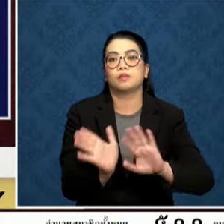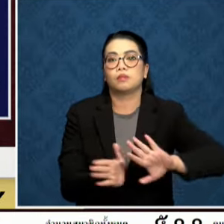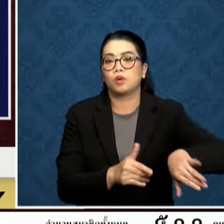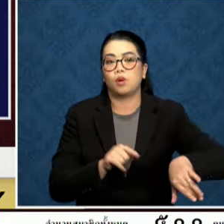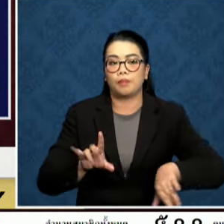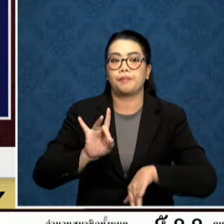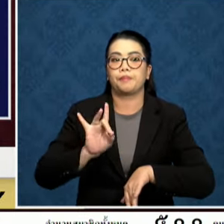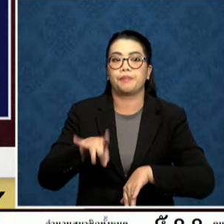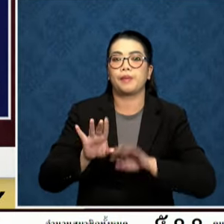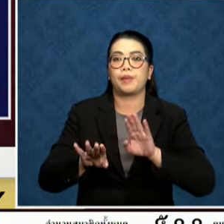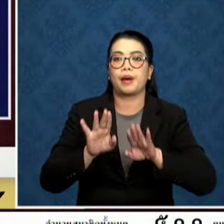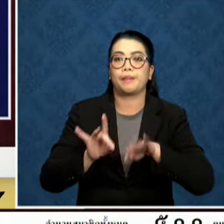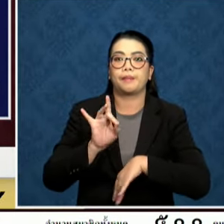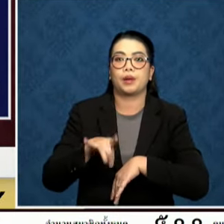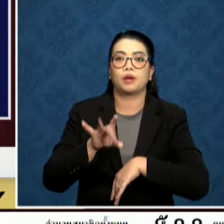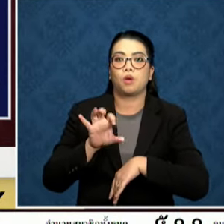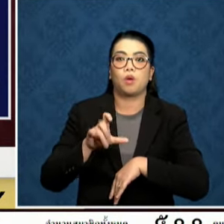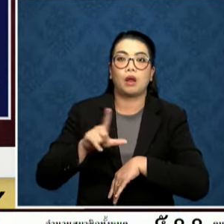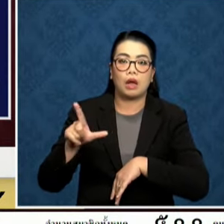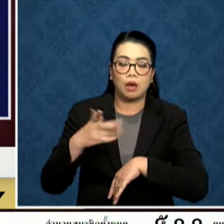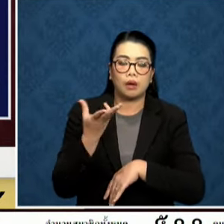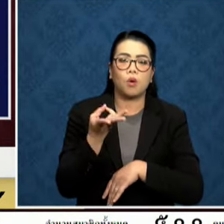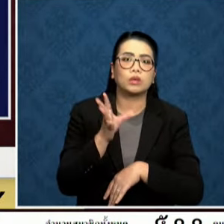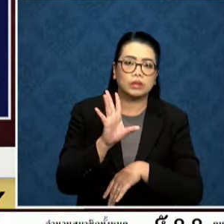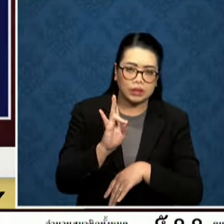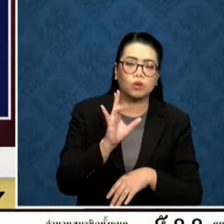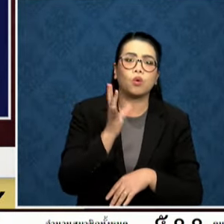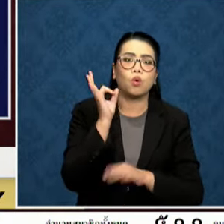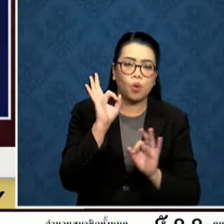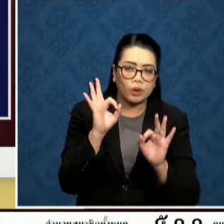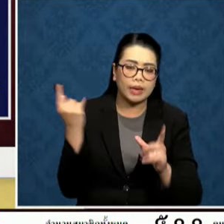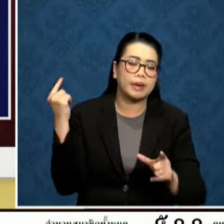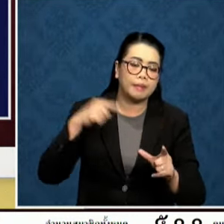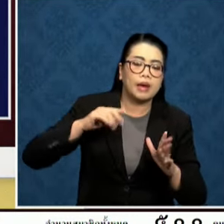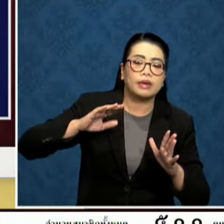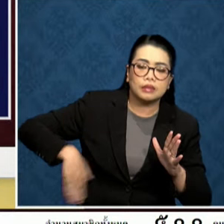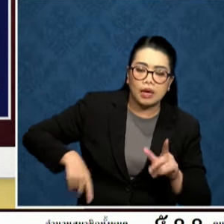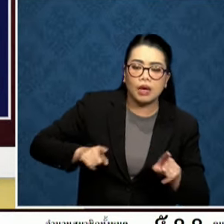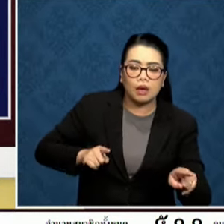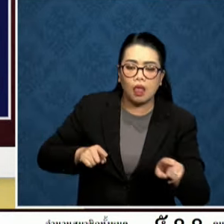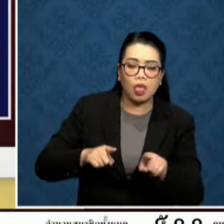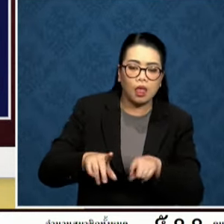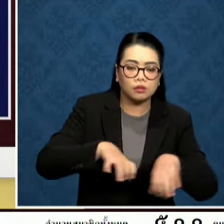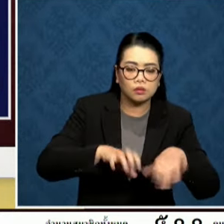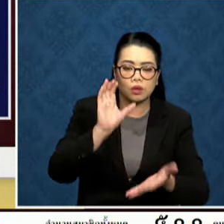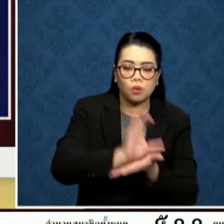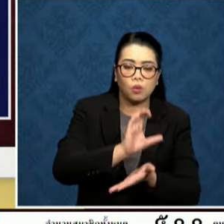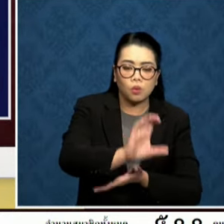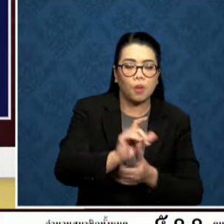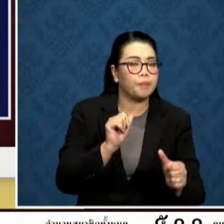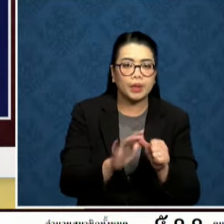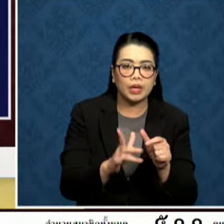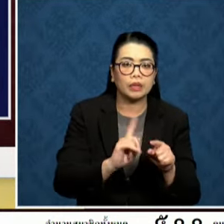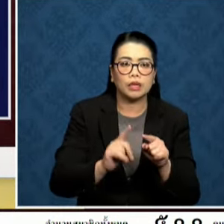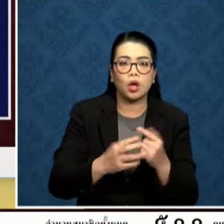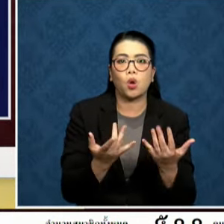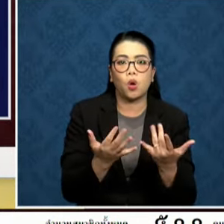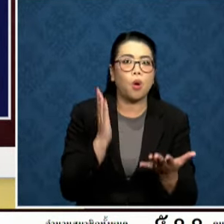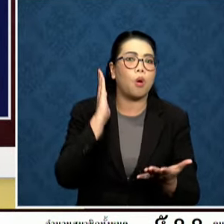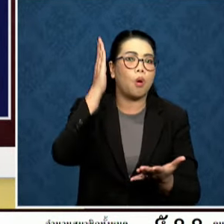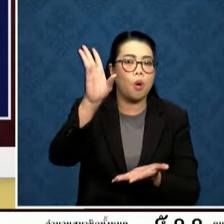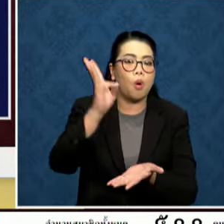ว่าเอ่อ 67เนี่ยท่านยังมีข้ออ้างว่าเข้ามาช้านะคะจัดงบไม่ทันนะคะเดี๋ยวรอ 68นะ